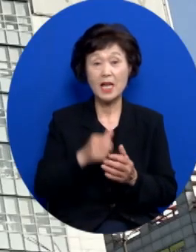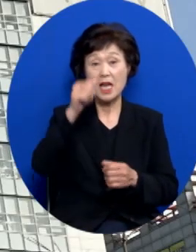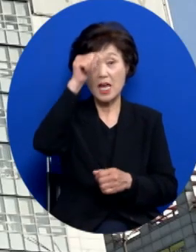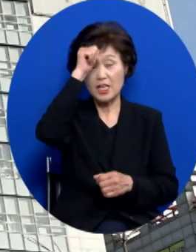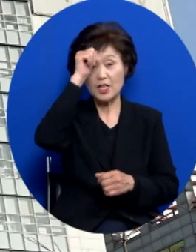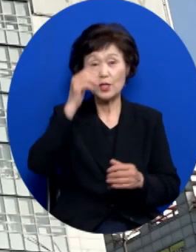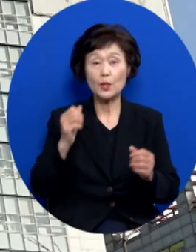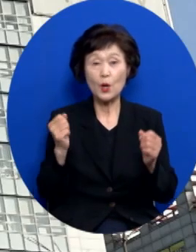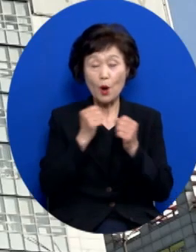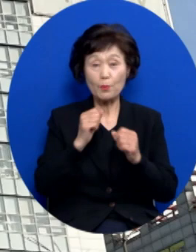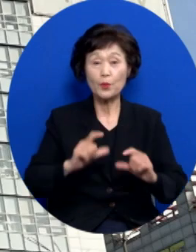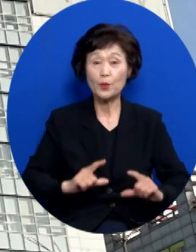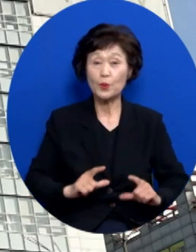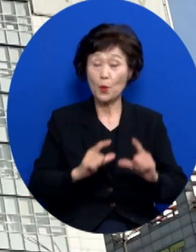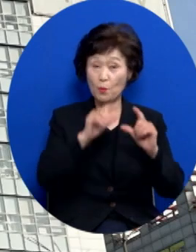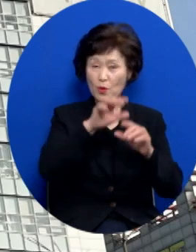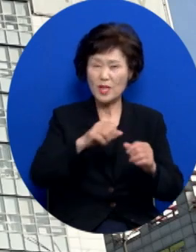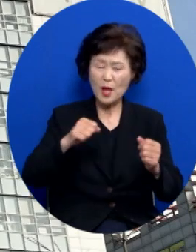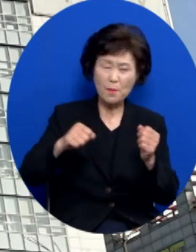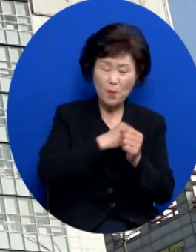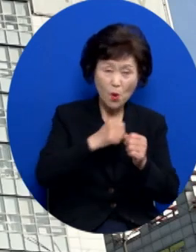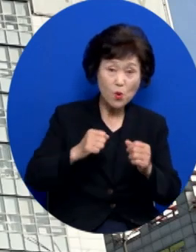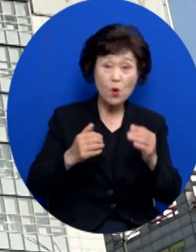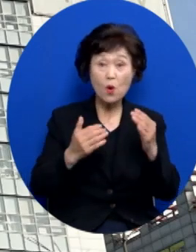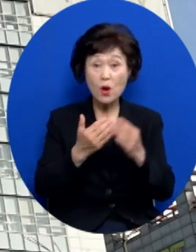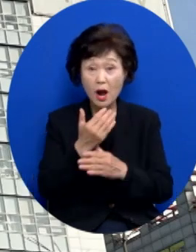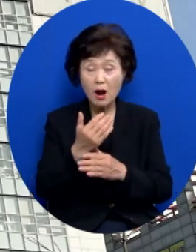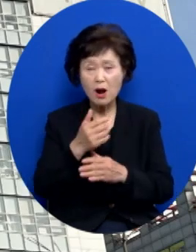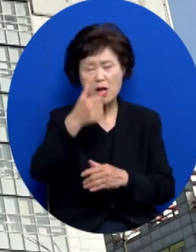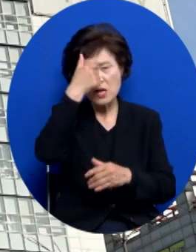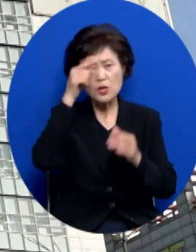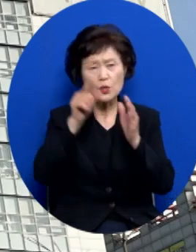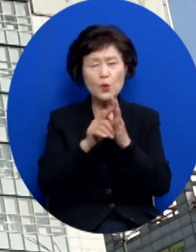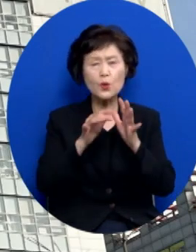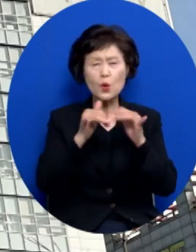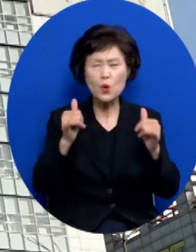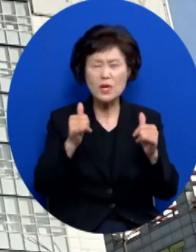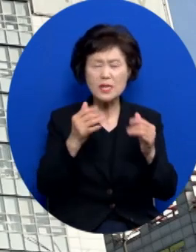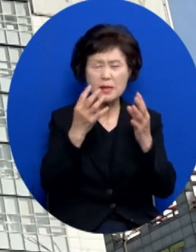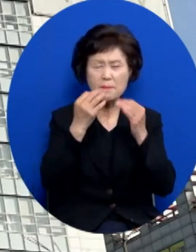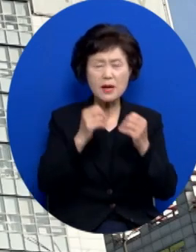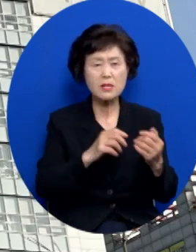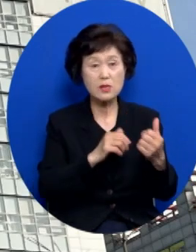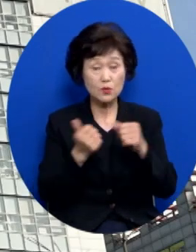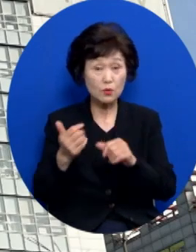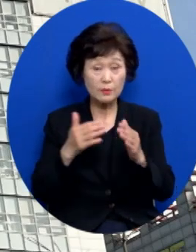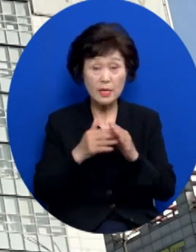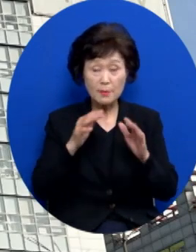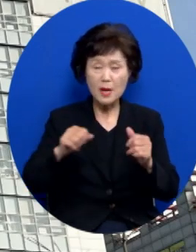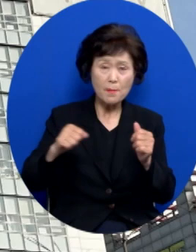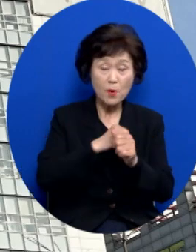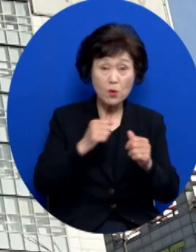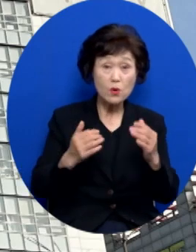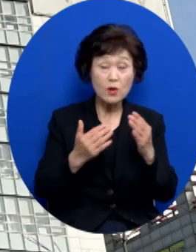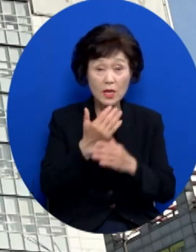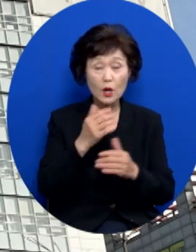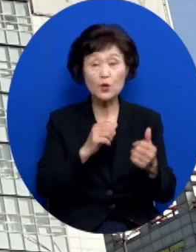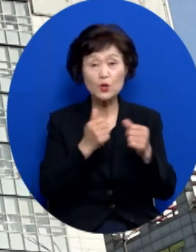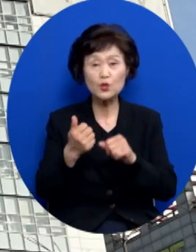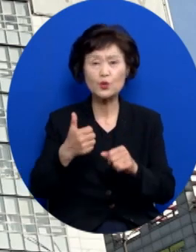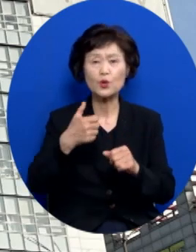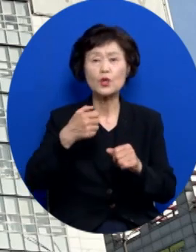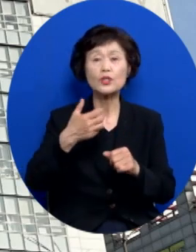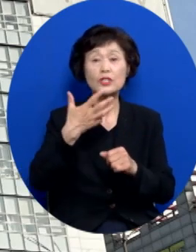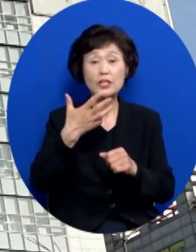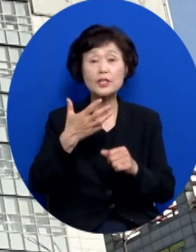인도 북동부에서 폭력 사태가 발생해 기독교인 수십 명이 숨졌습니다. 외신은 이번 폭력 사태로 숨진 58명